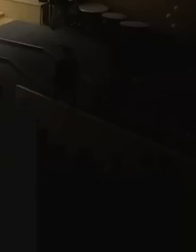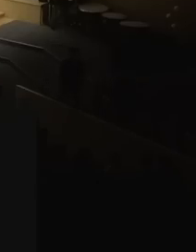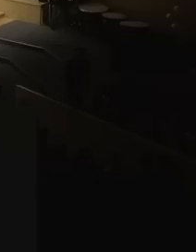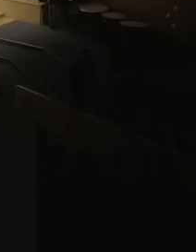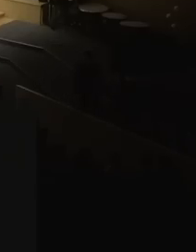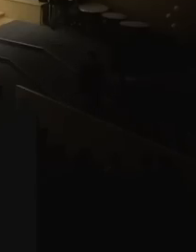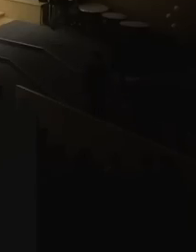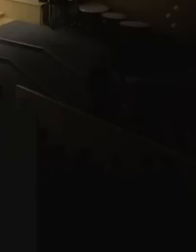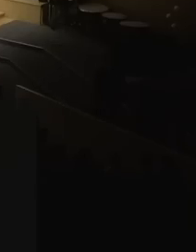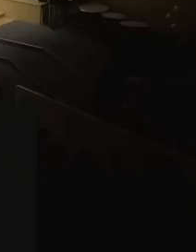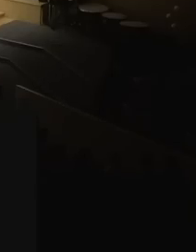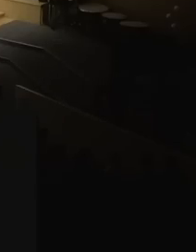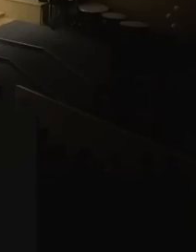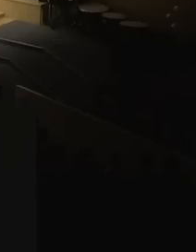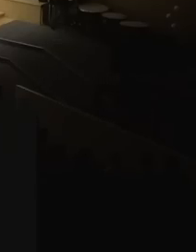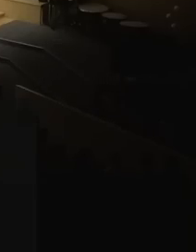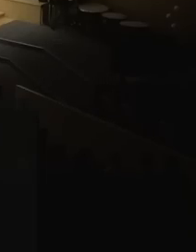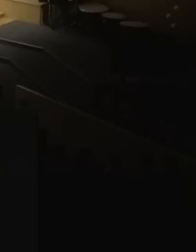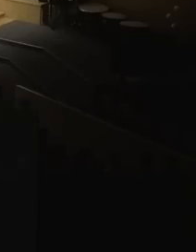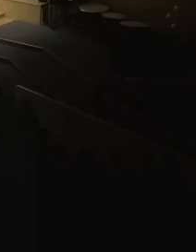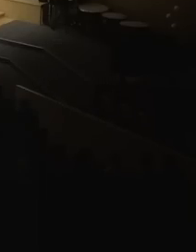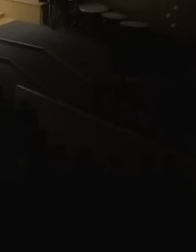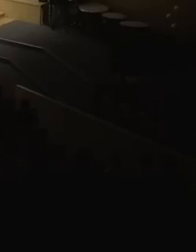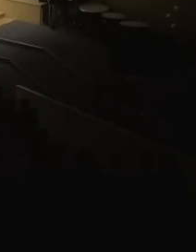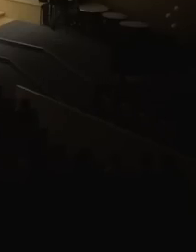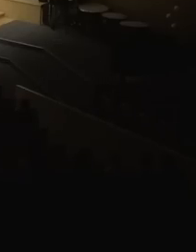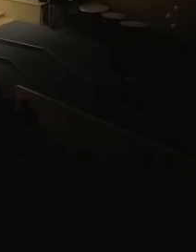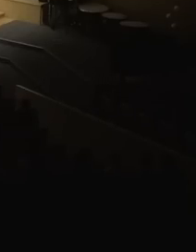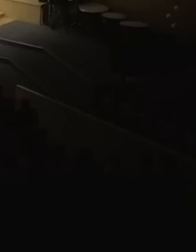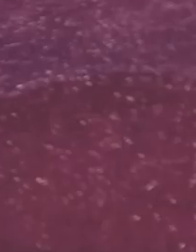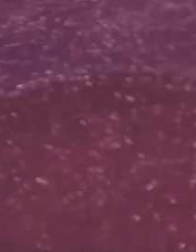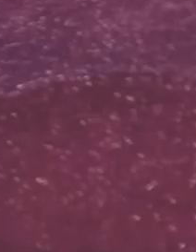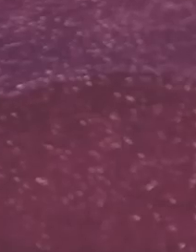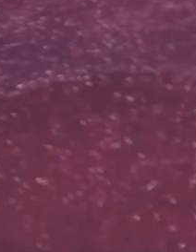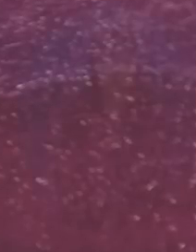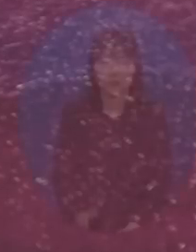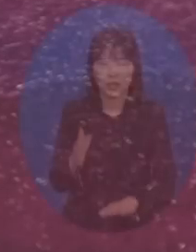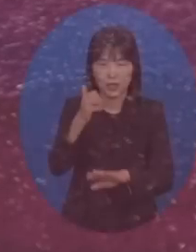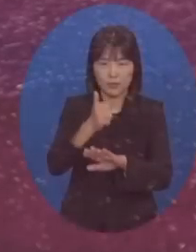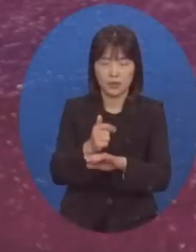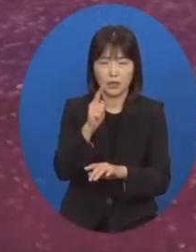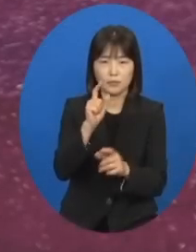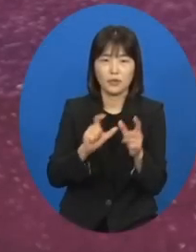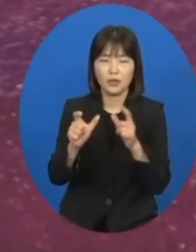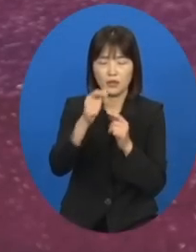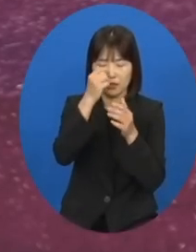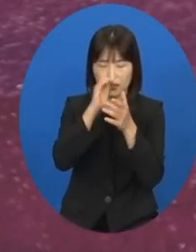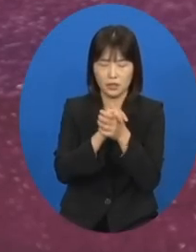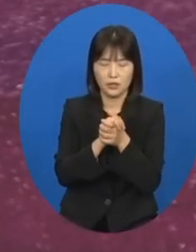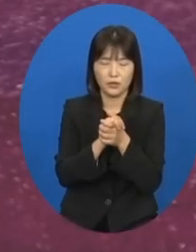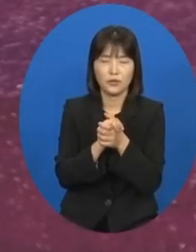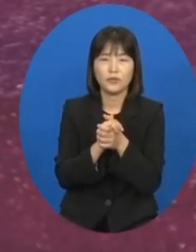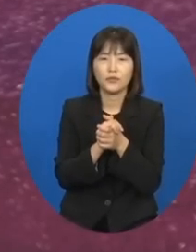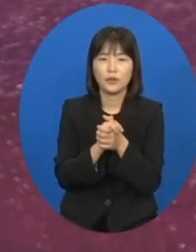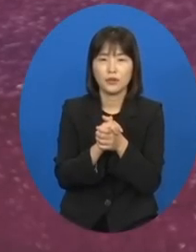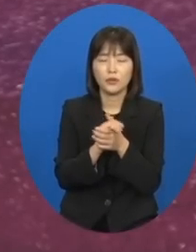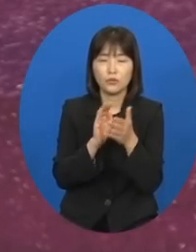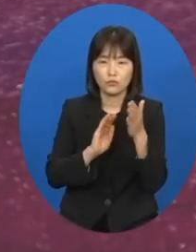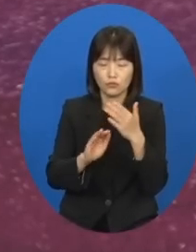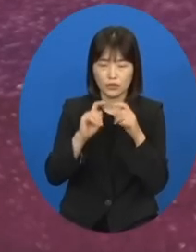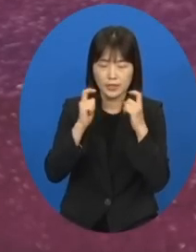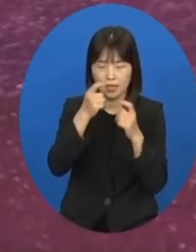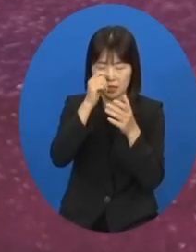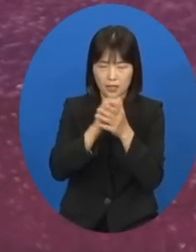우리 모든 성도들이 되게 하여 주시옵소서 우리 마지막으로 한 번 더 우리 기도하고 개인적으로 기도하시다가